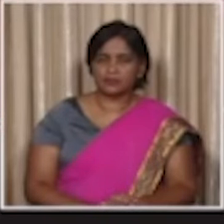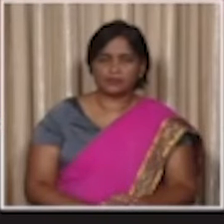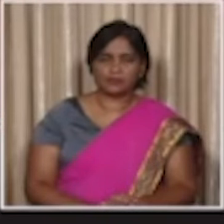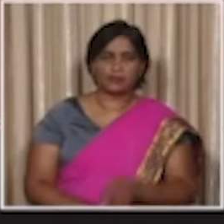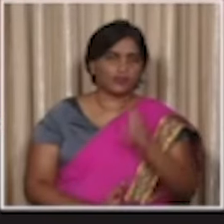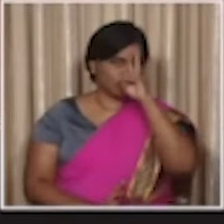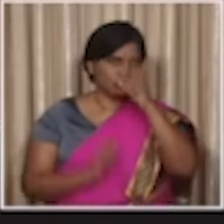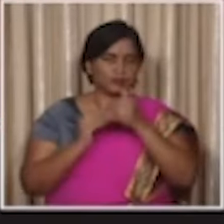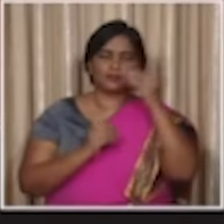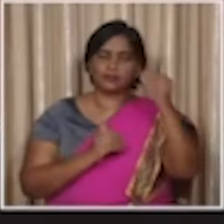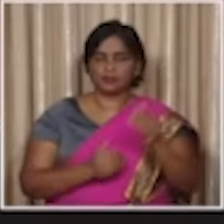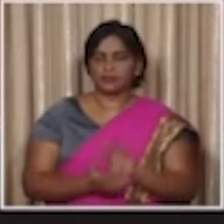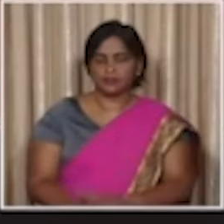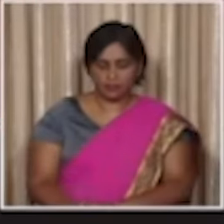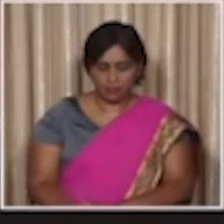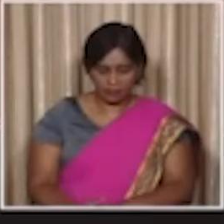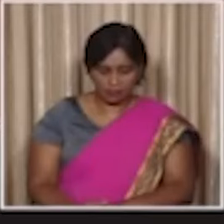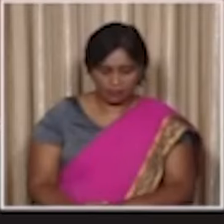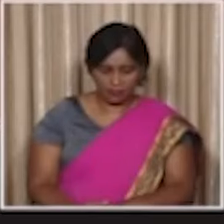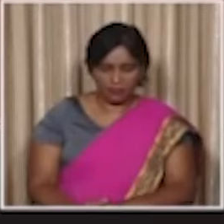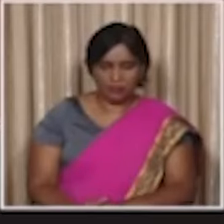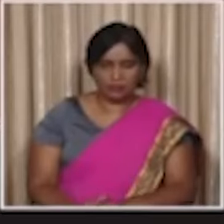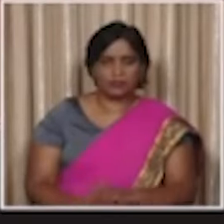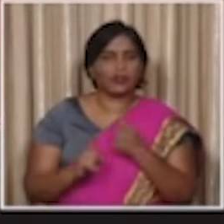සති දෙකක් කල් ගන්න. සති දෙකක් කල් ඉන්න. තොරතුරු ගන්න.